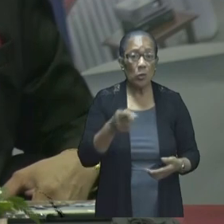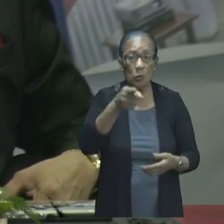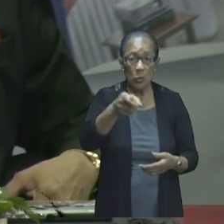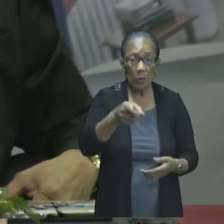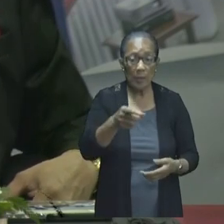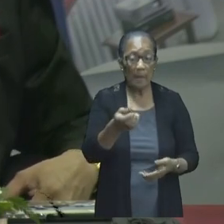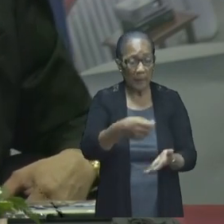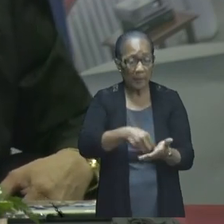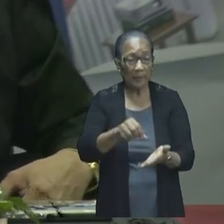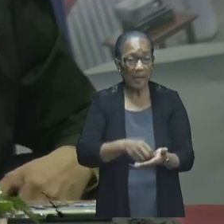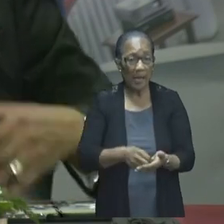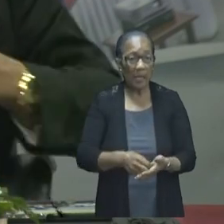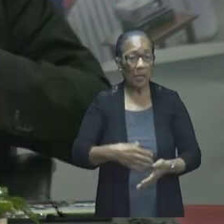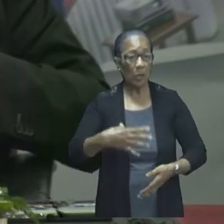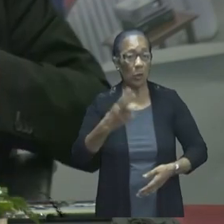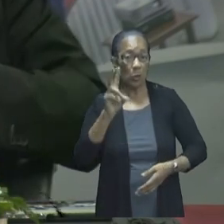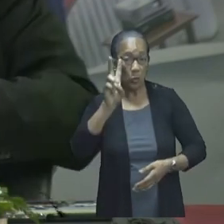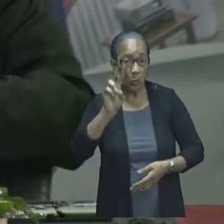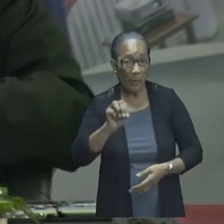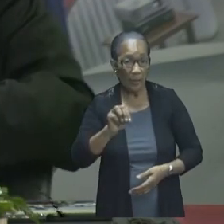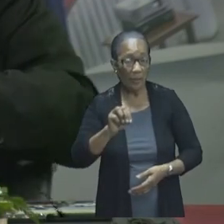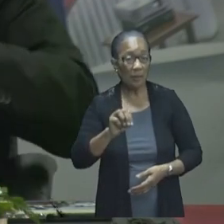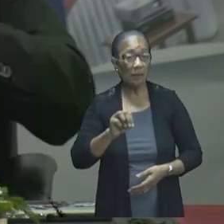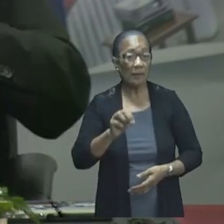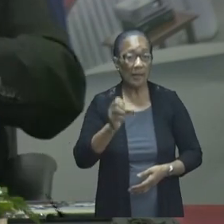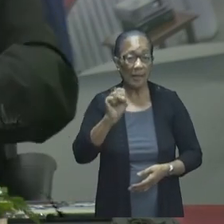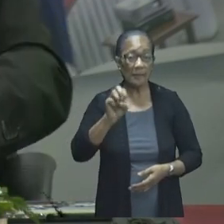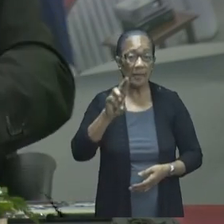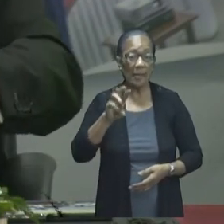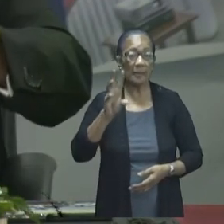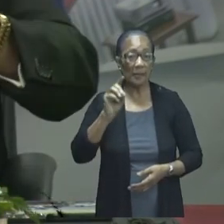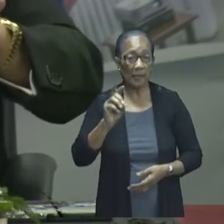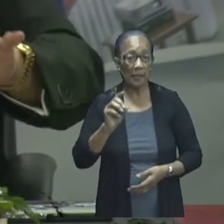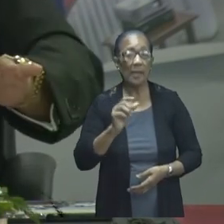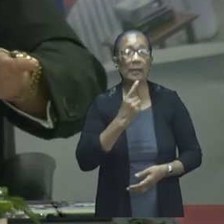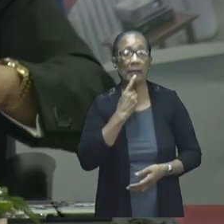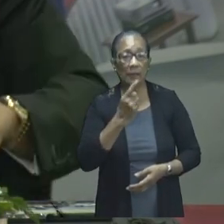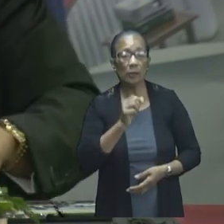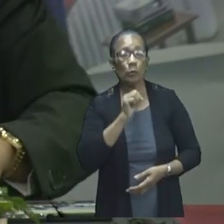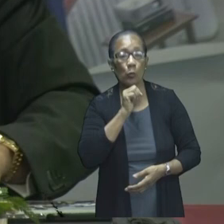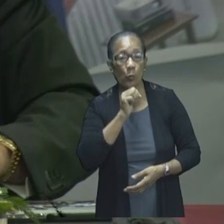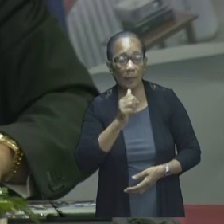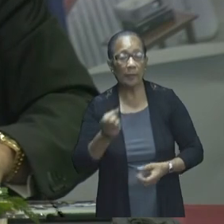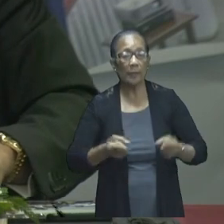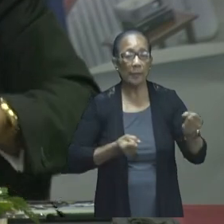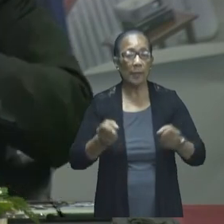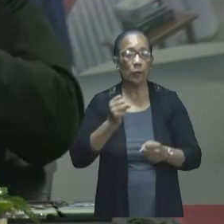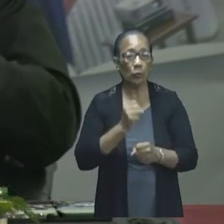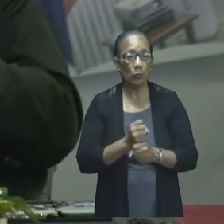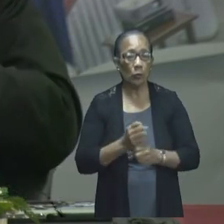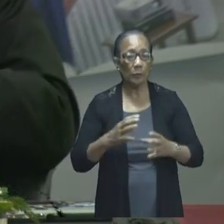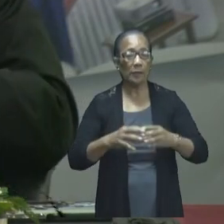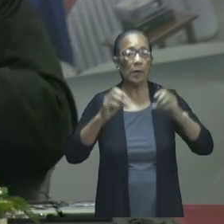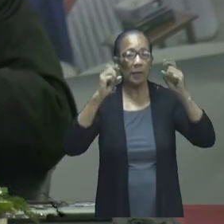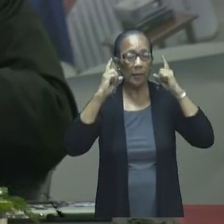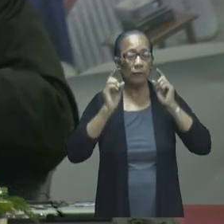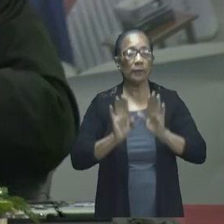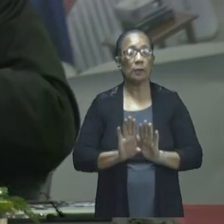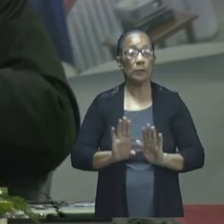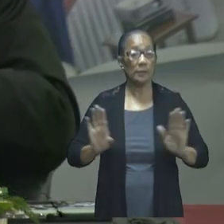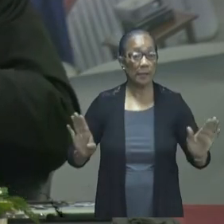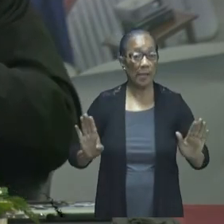in de 120s en b dat is wat wij als een regering doen om die samenleving te beschermen moge van je mes niet